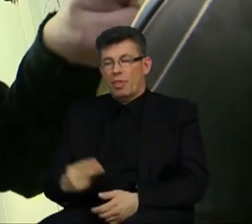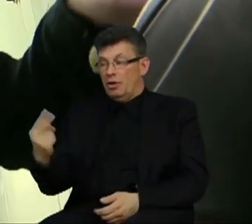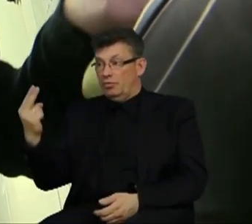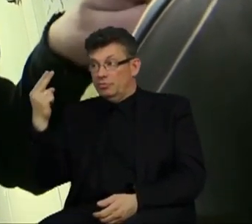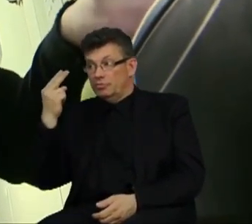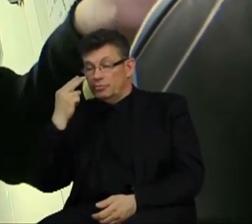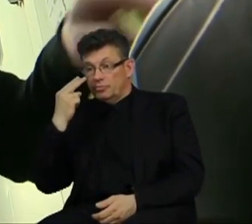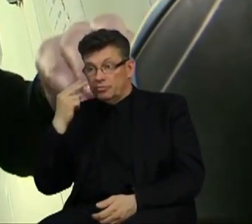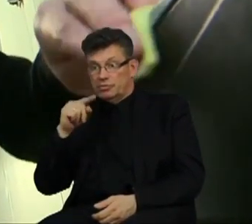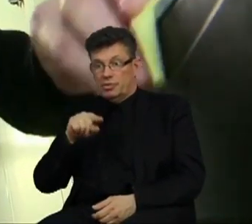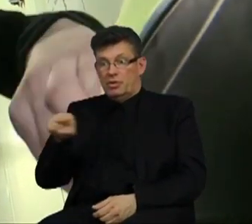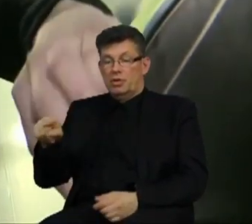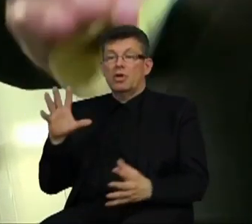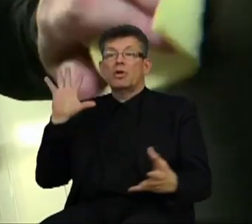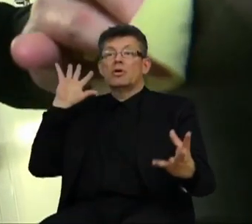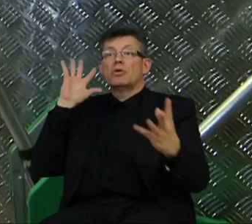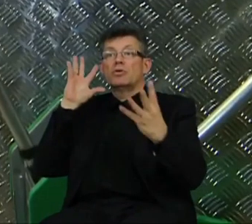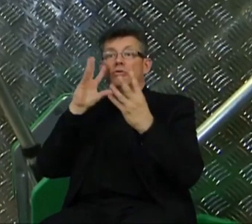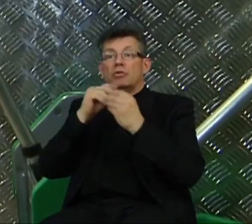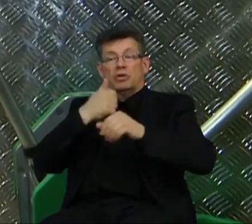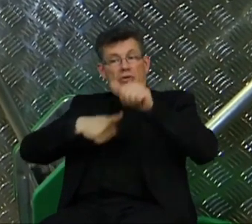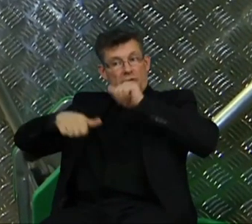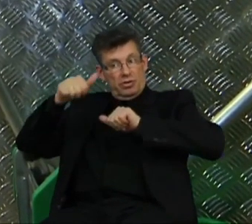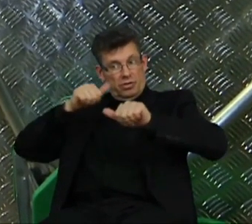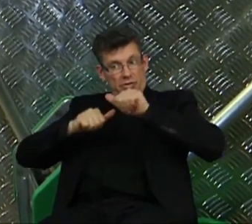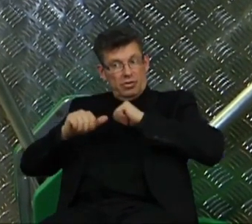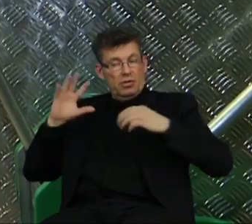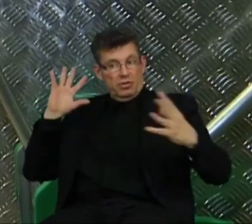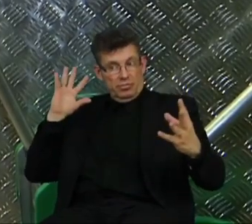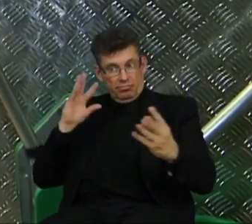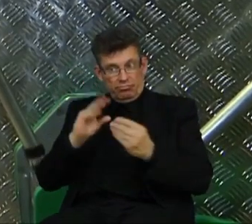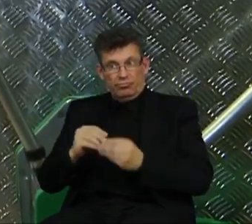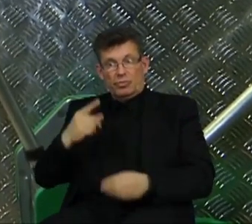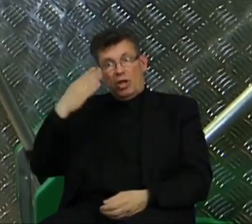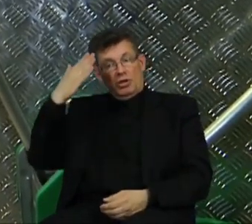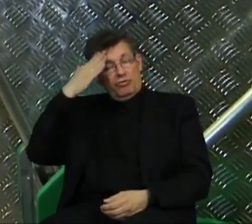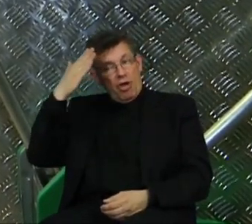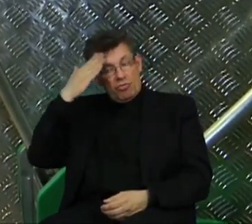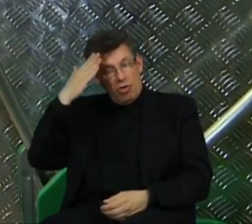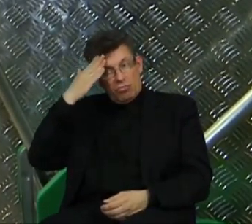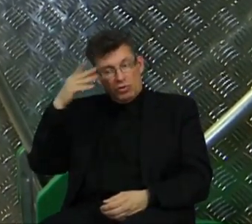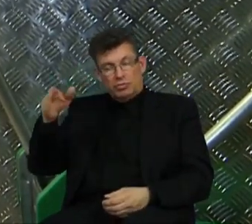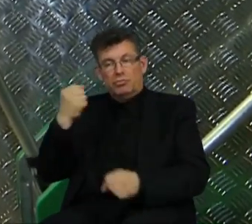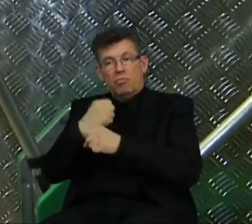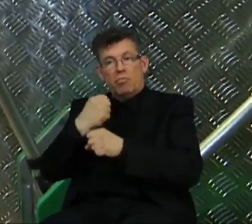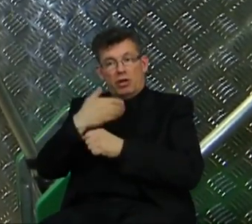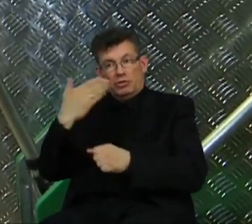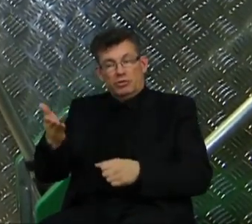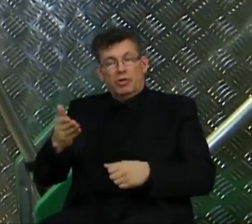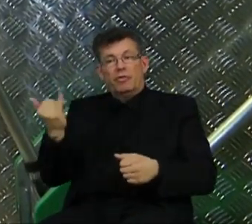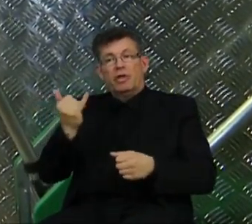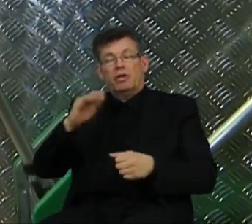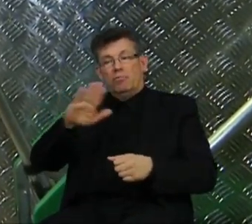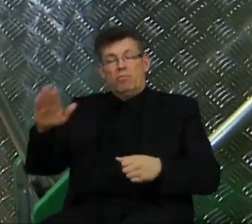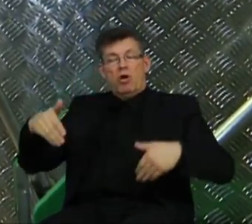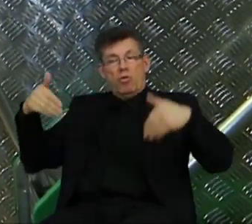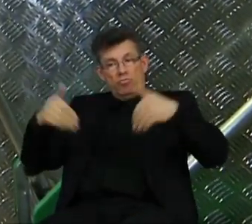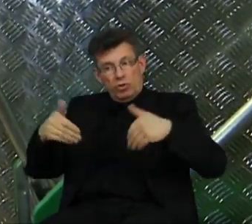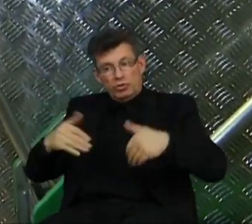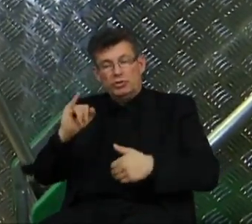Zauważyłem, że na przestrzeni ostatnich kilku lat świadomość pracodawców w zakresie możliwości i korzyści